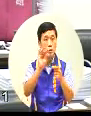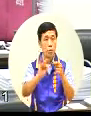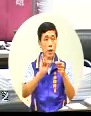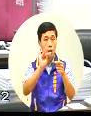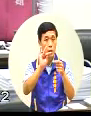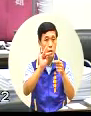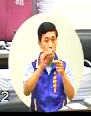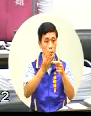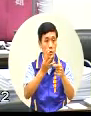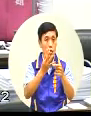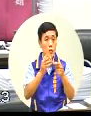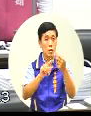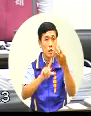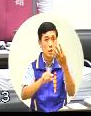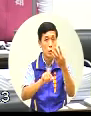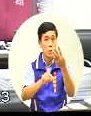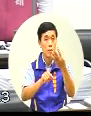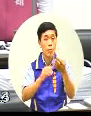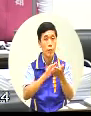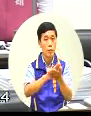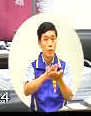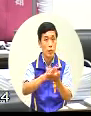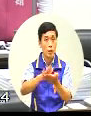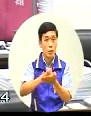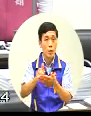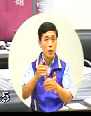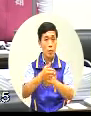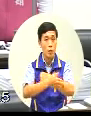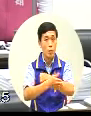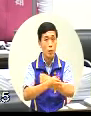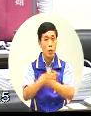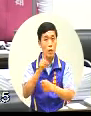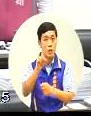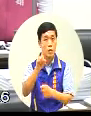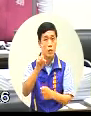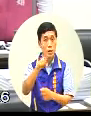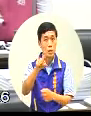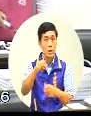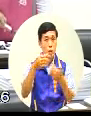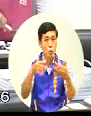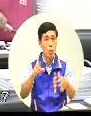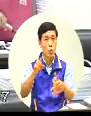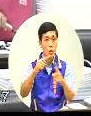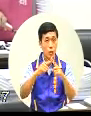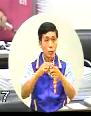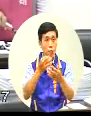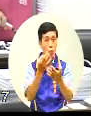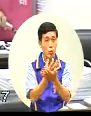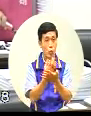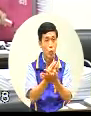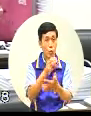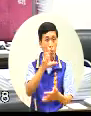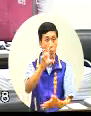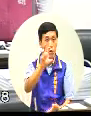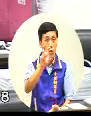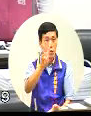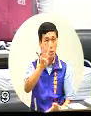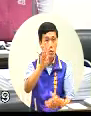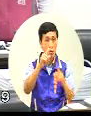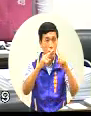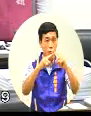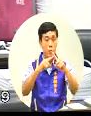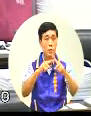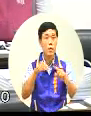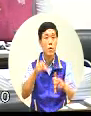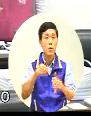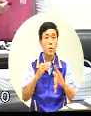事实上目前哈，一共有3183人，短缺了80人，局长。这